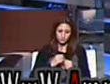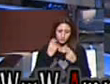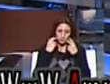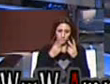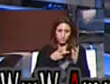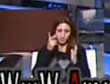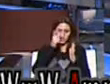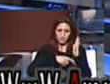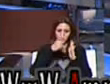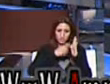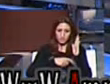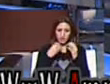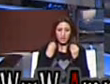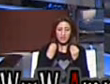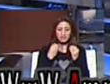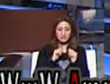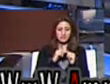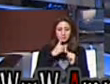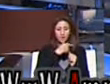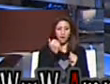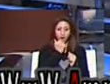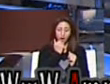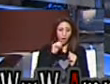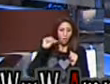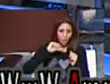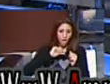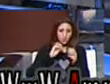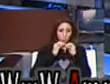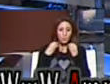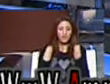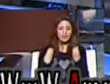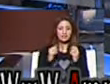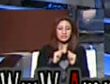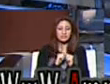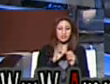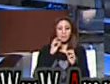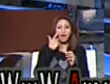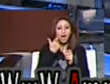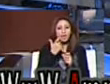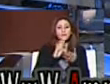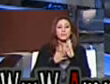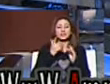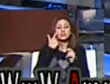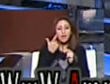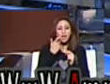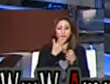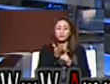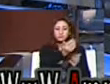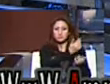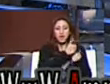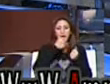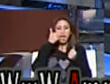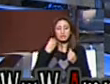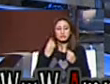تقارير مؤكده عن اضرار لها ولكن نوع من التحسب والتحفظ علشان